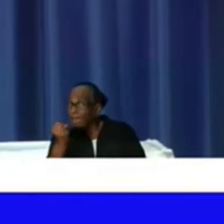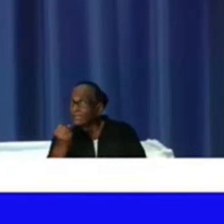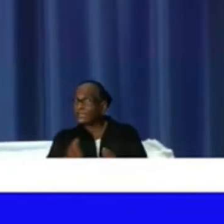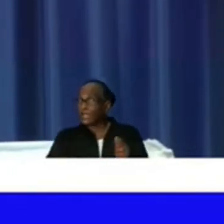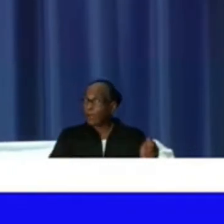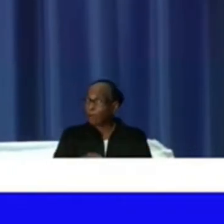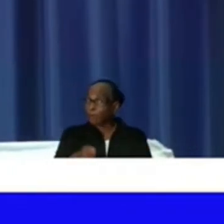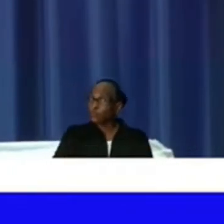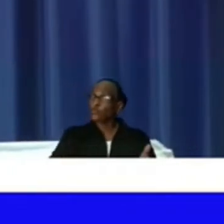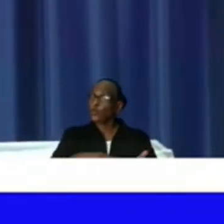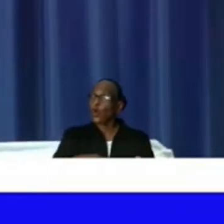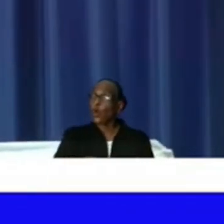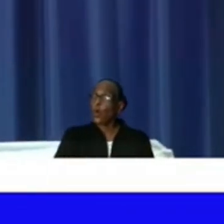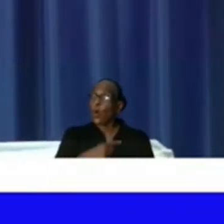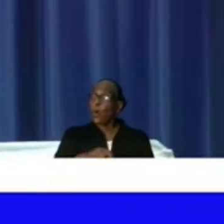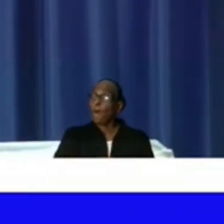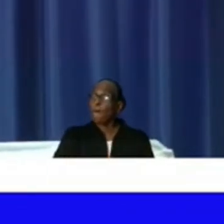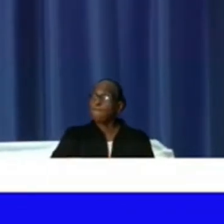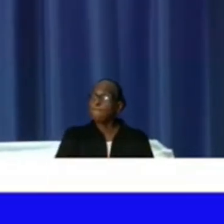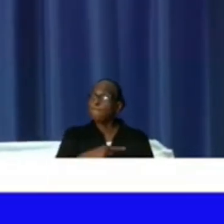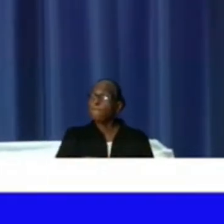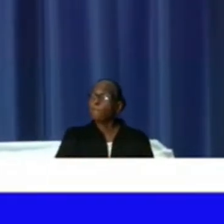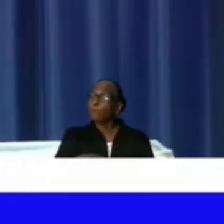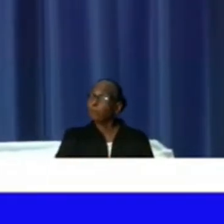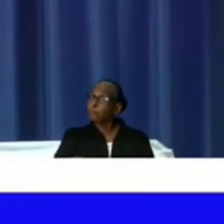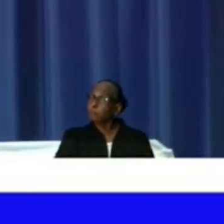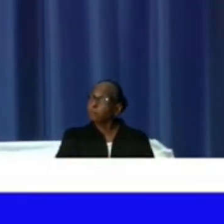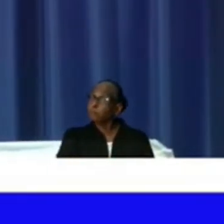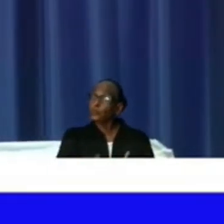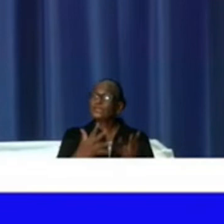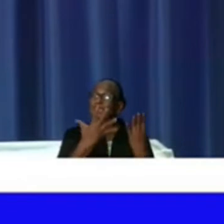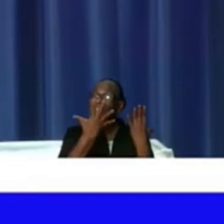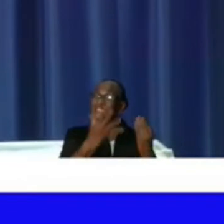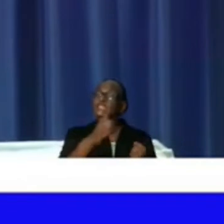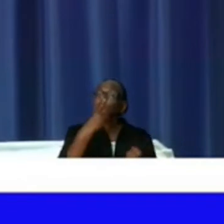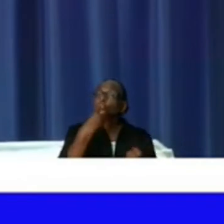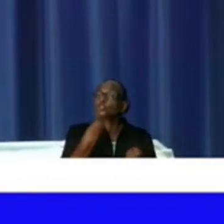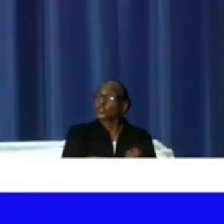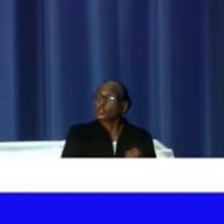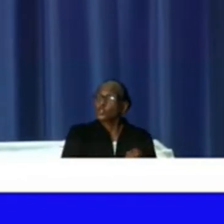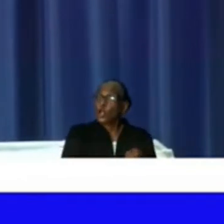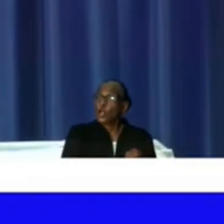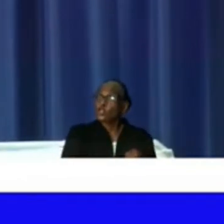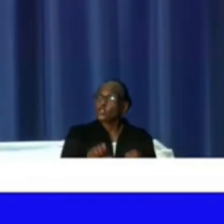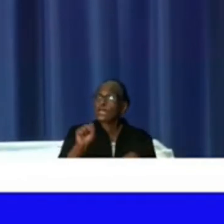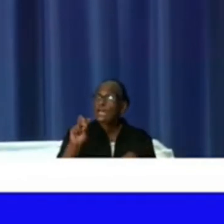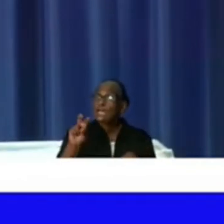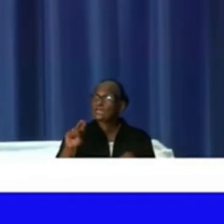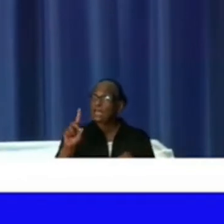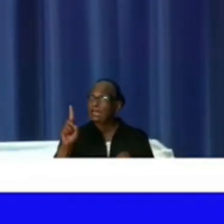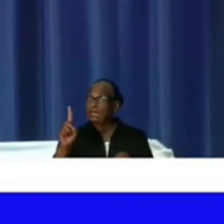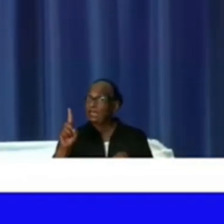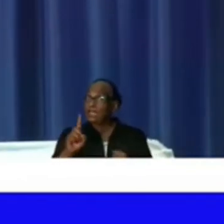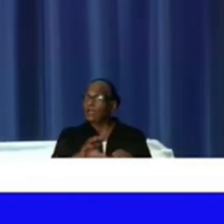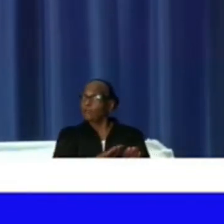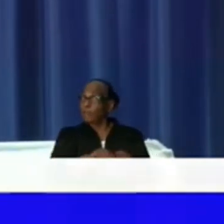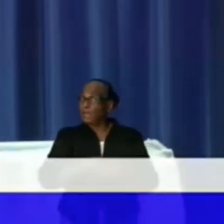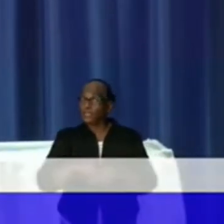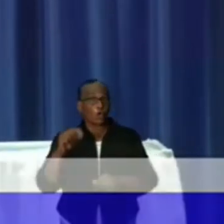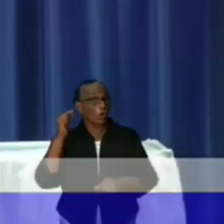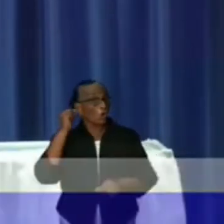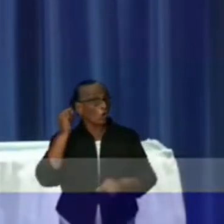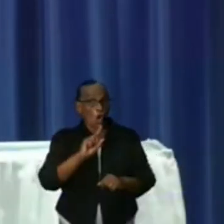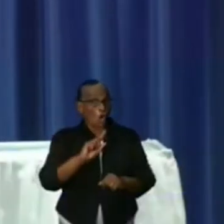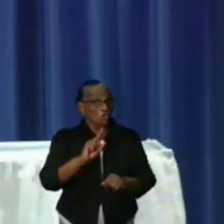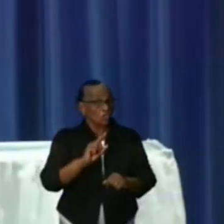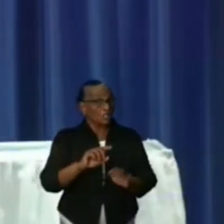boete op te leggen, oplopende tot 10.000 SRD bij overtreding van een maatregel of een regel getroffen conform